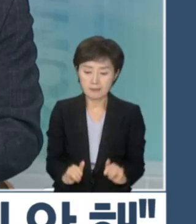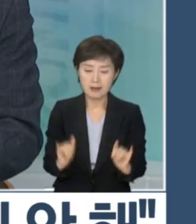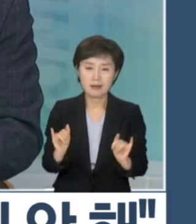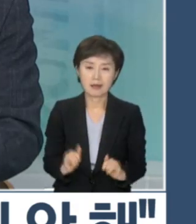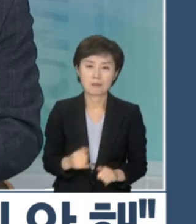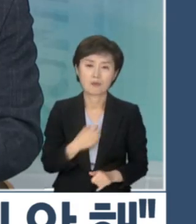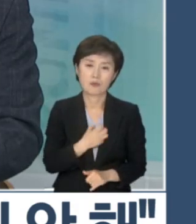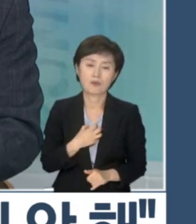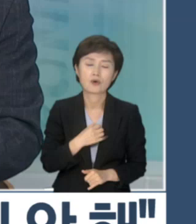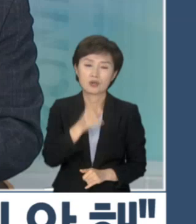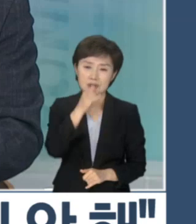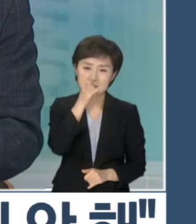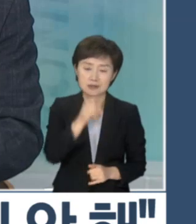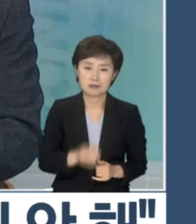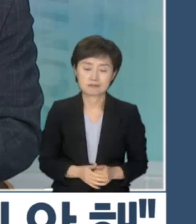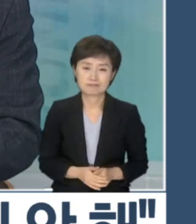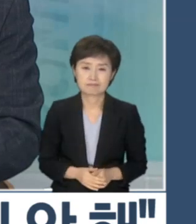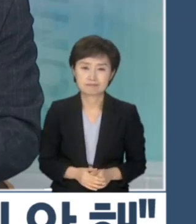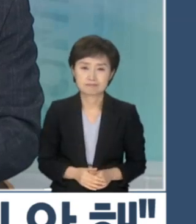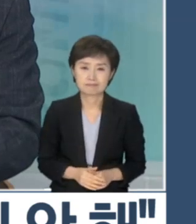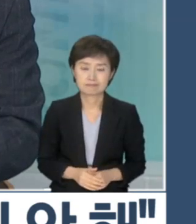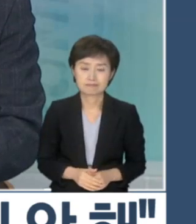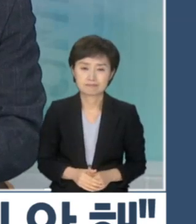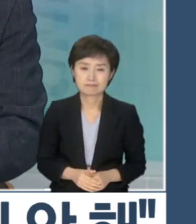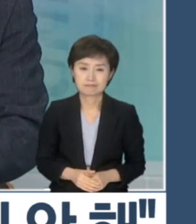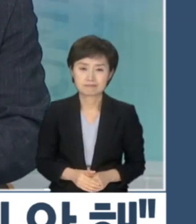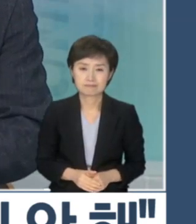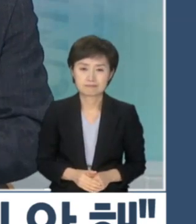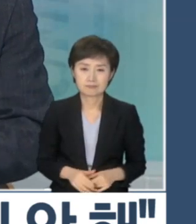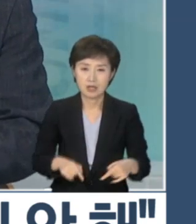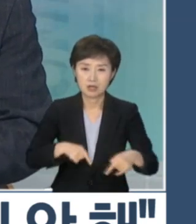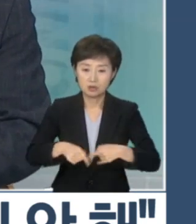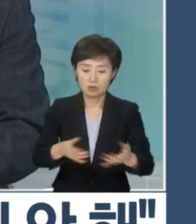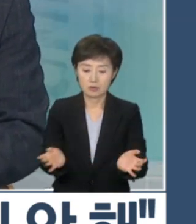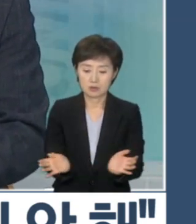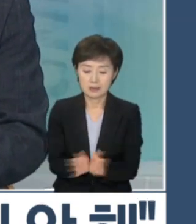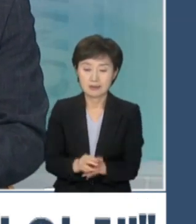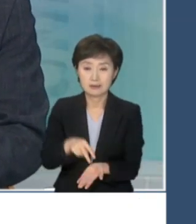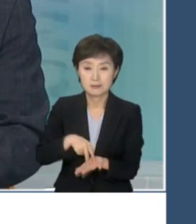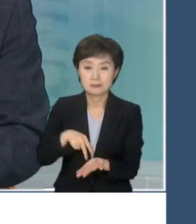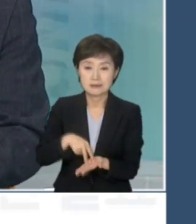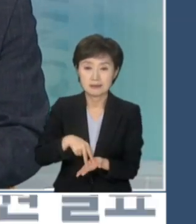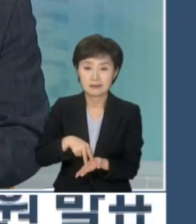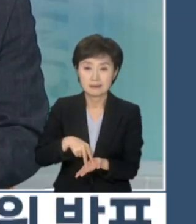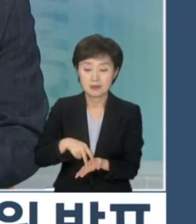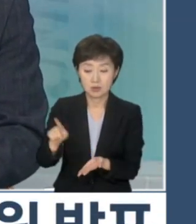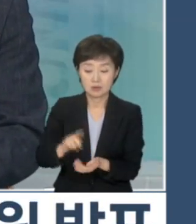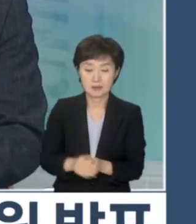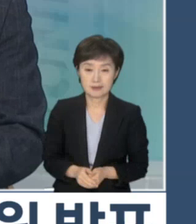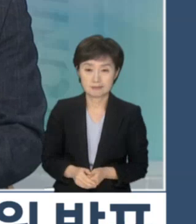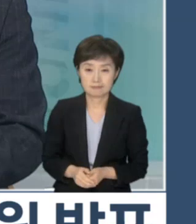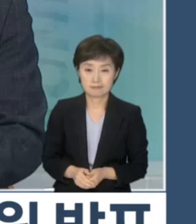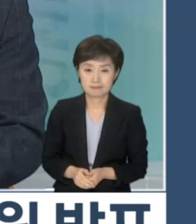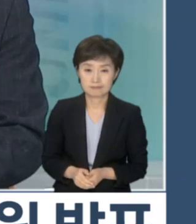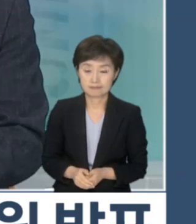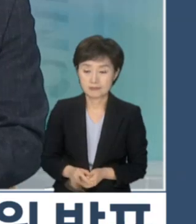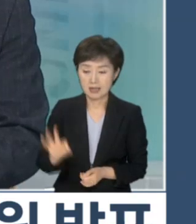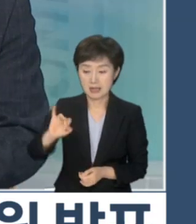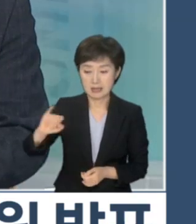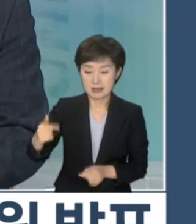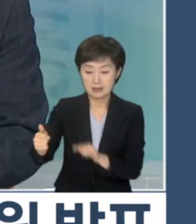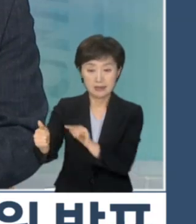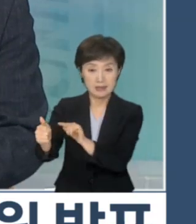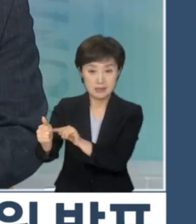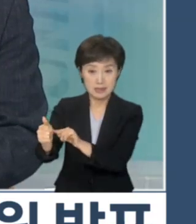있다 하는 우려가 지금 나오고 있거든요. 그렇기 때문에 당 입장에서 보면은 혁신위 같은 경우는 외부 위원장이